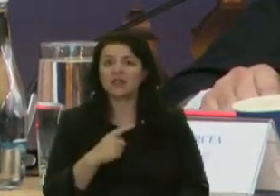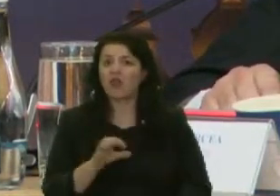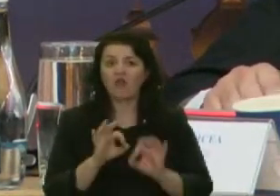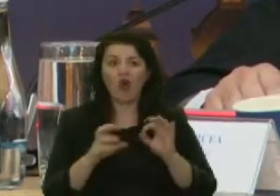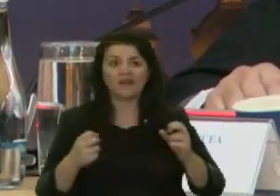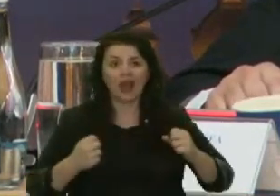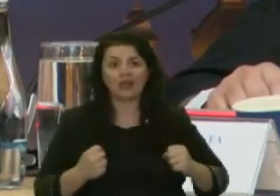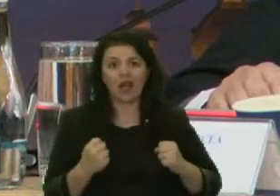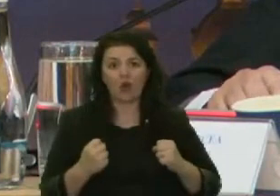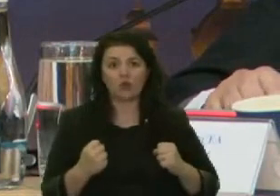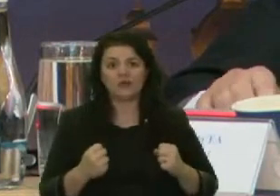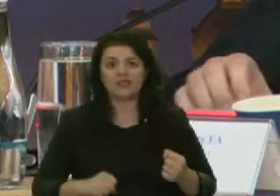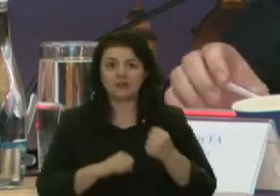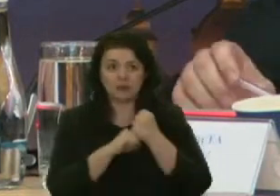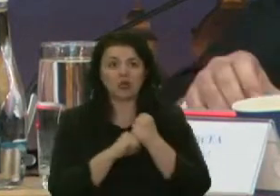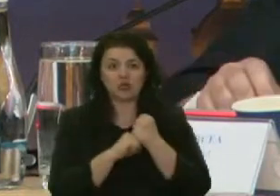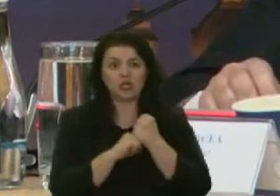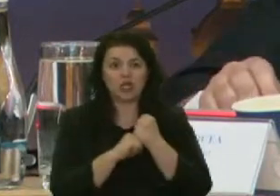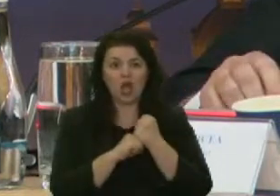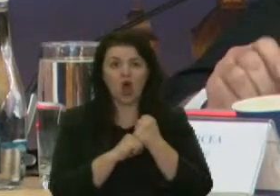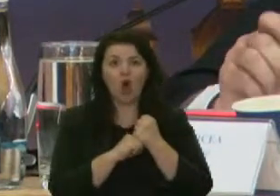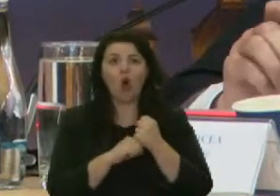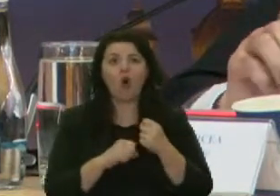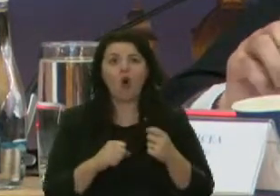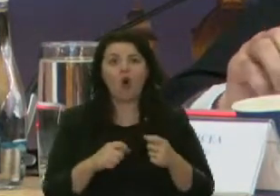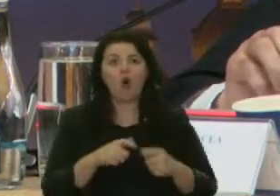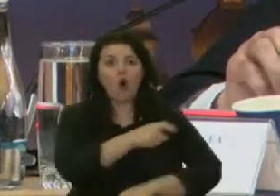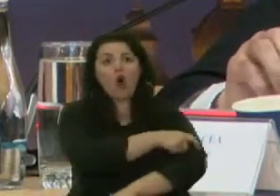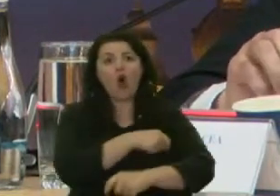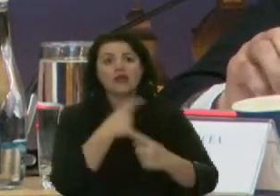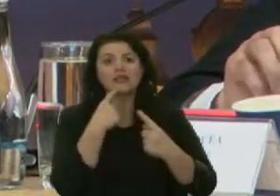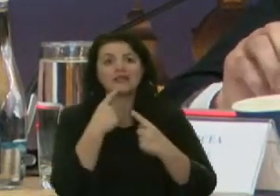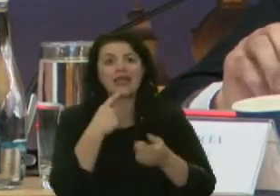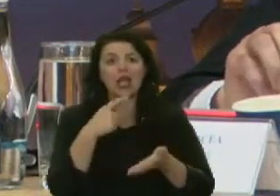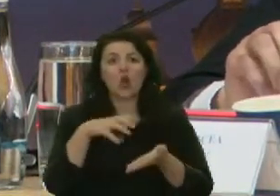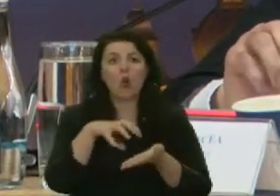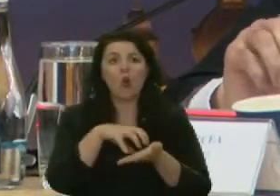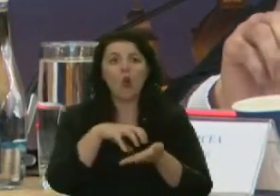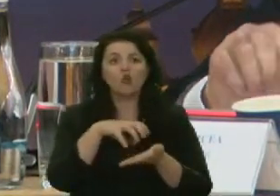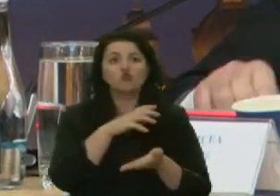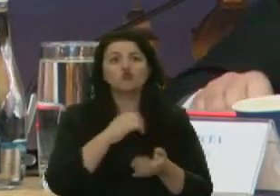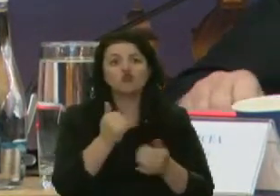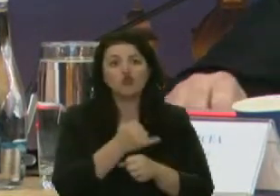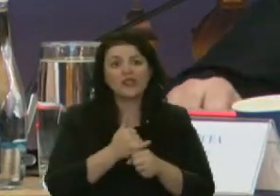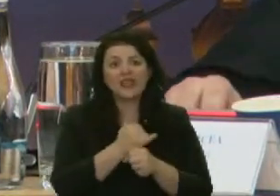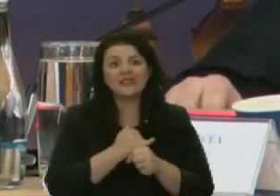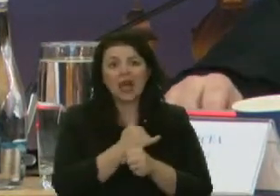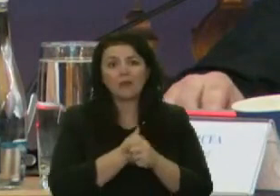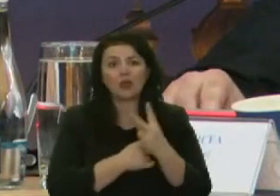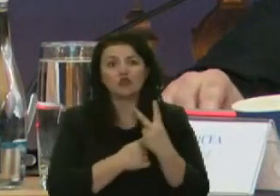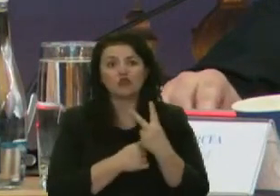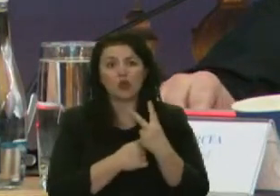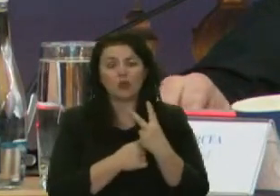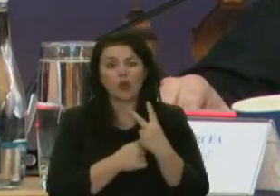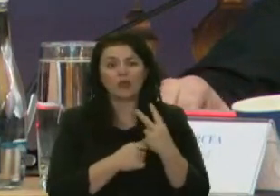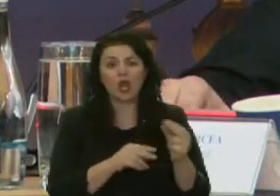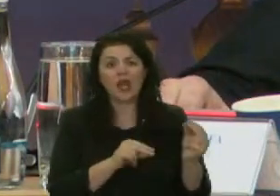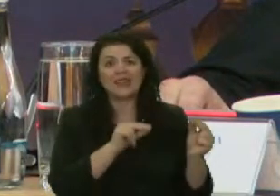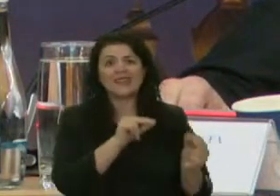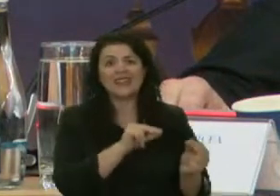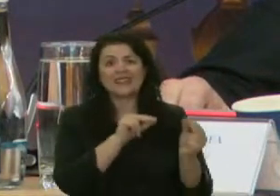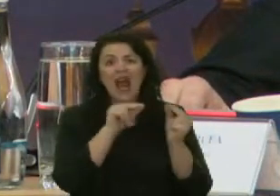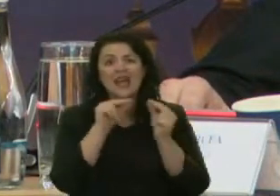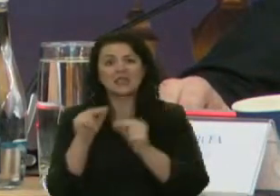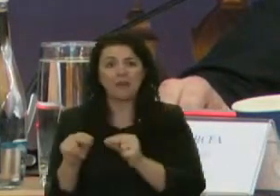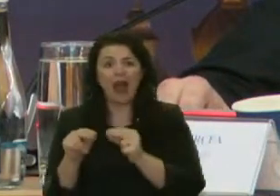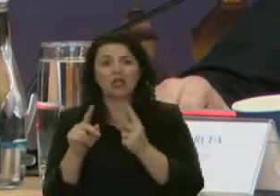greu să sprijinim Consiliul Județean și sper să putem găsi soluții să poată finanța cele două obiective majore centrul de transplant și spitalul